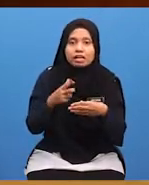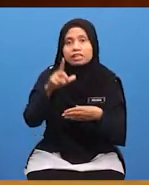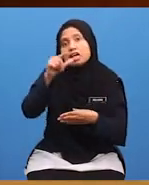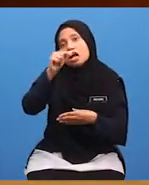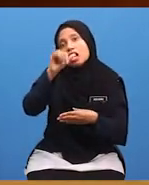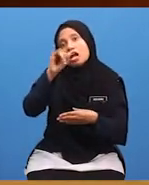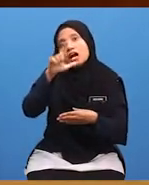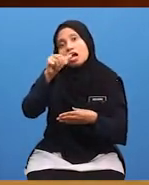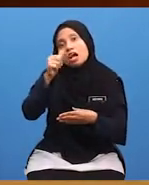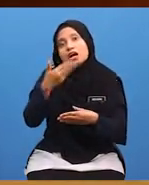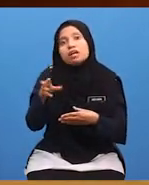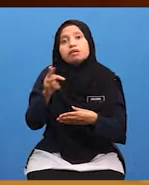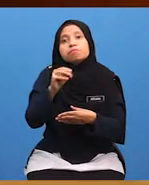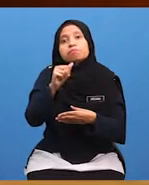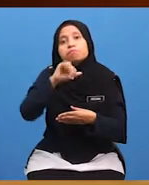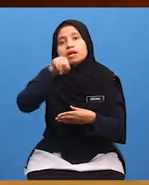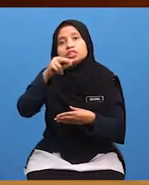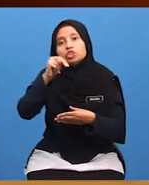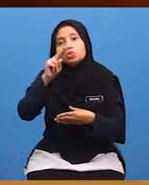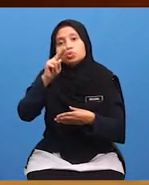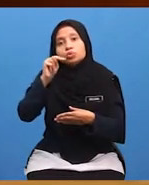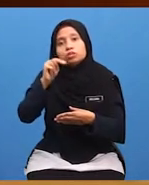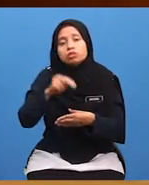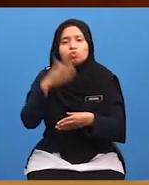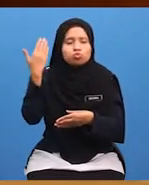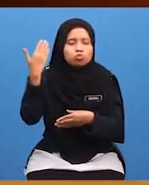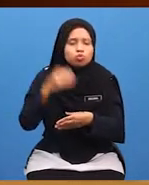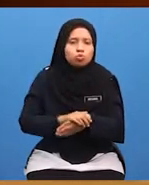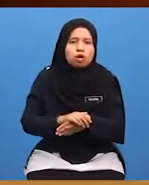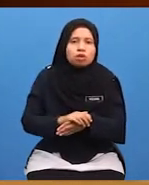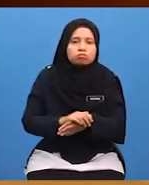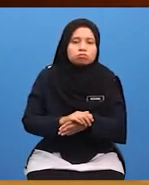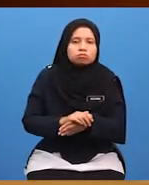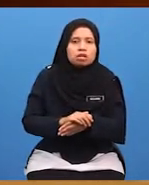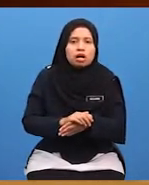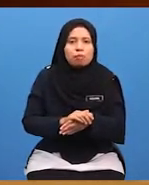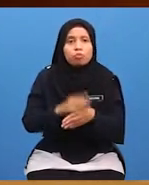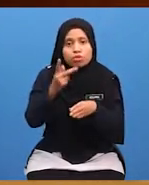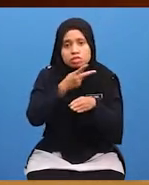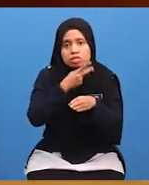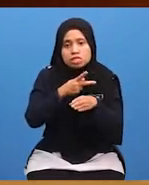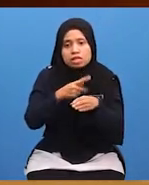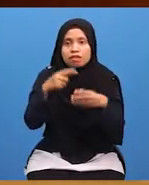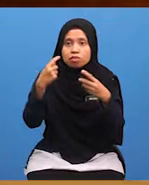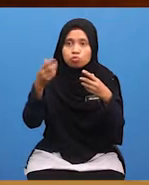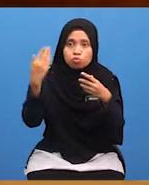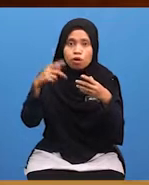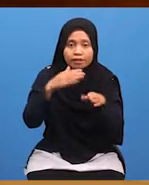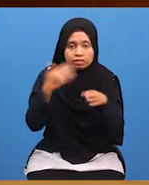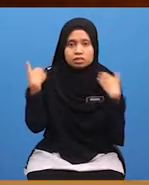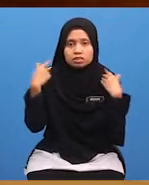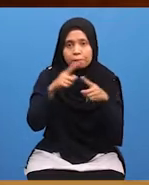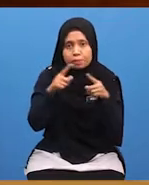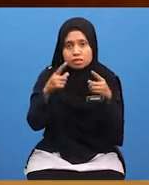Majnun. Bentuk puisi pula pada zaman pra-Islam iaitu zaman Jahiliyah telah muncul kembali pada zaman ini seperti puisi yang